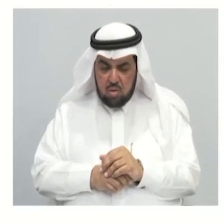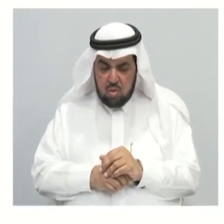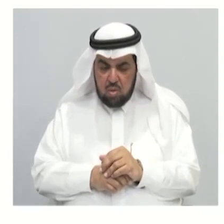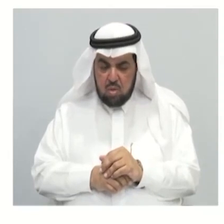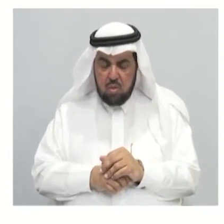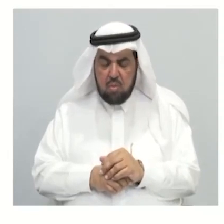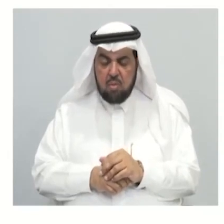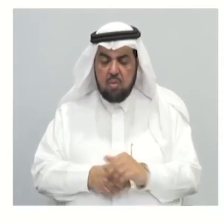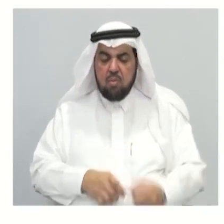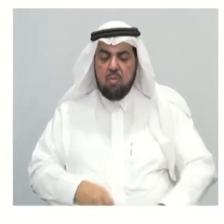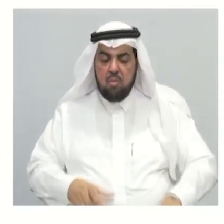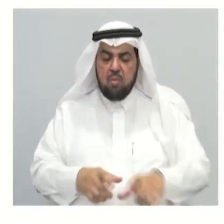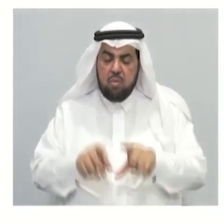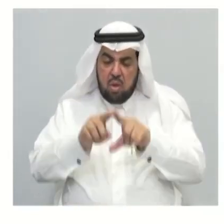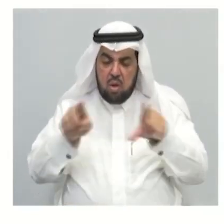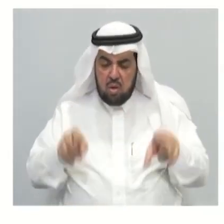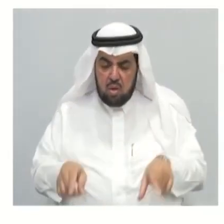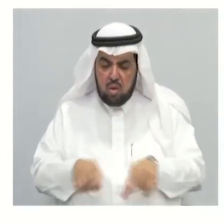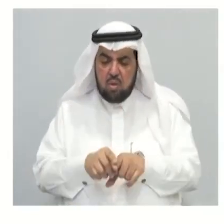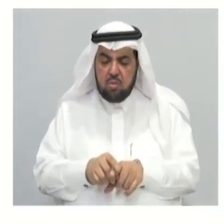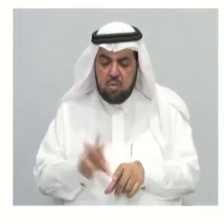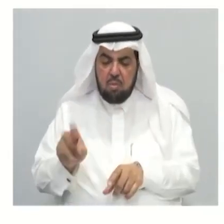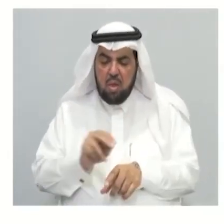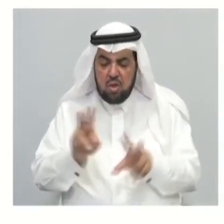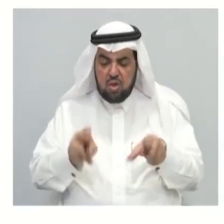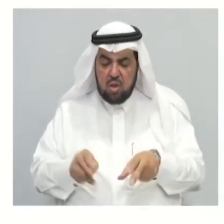نص نضع اطار النص بهذا